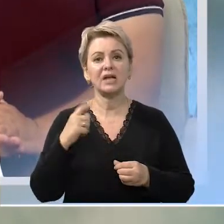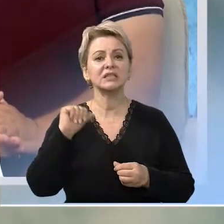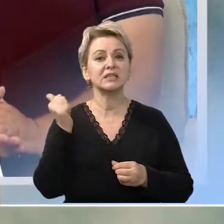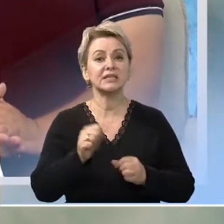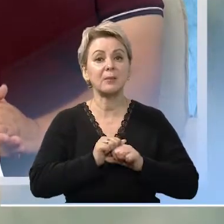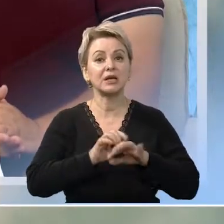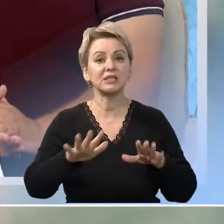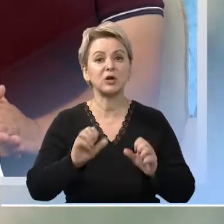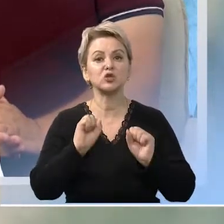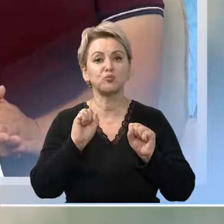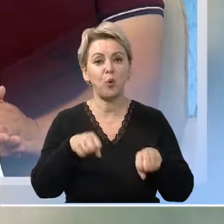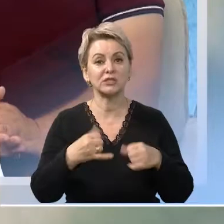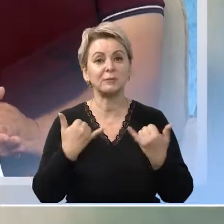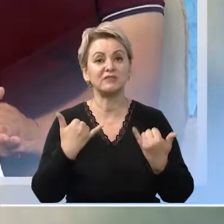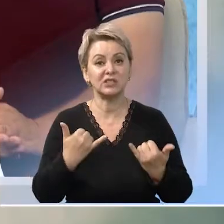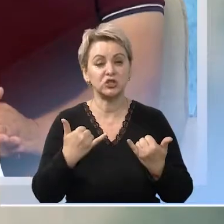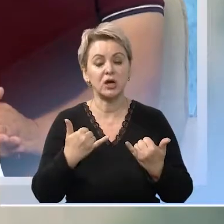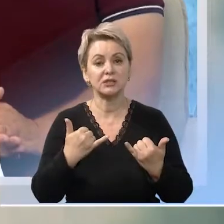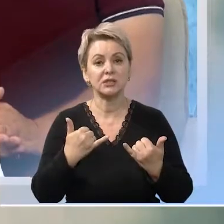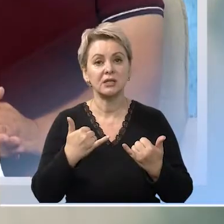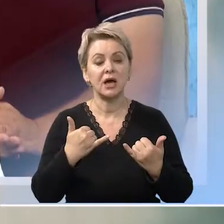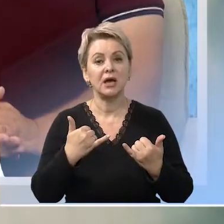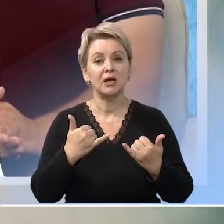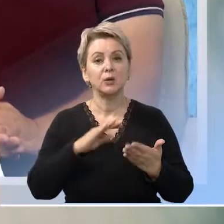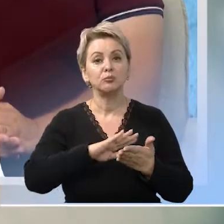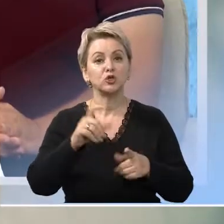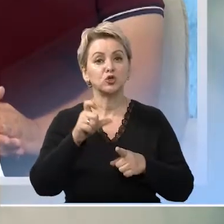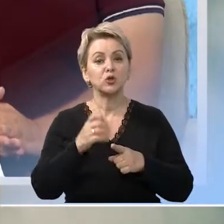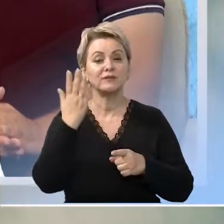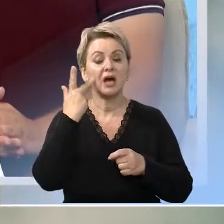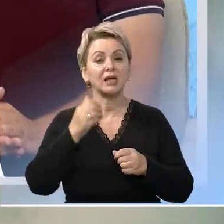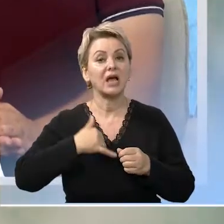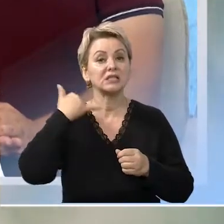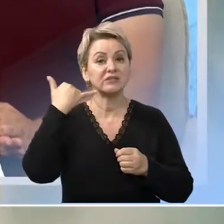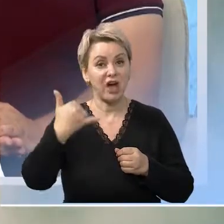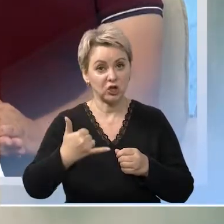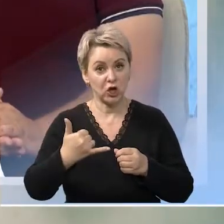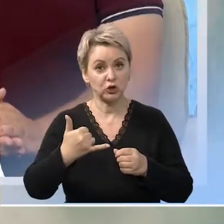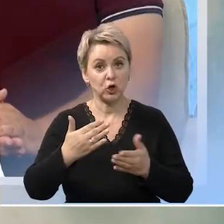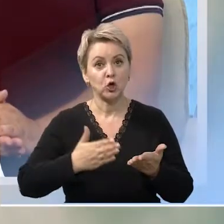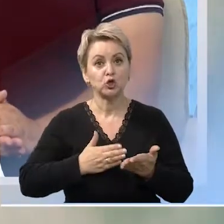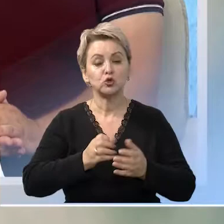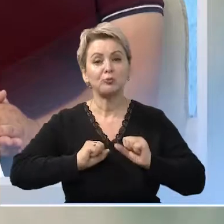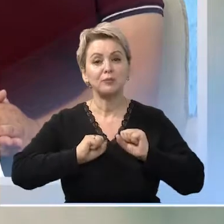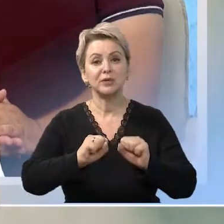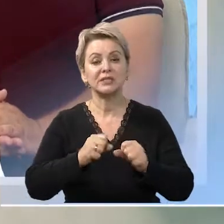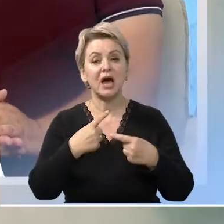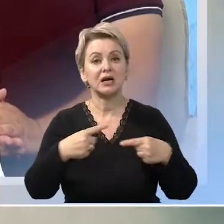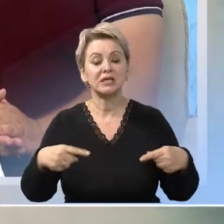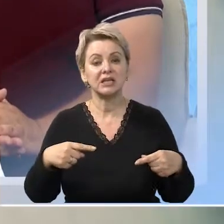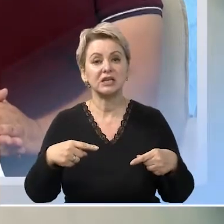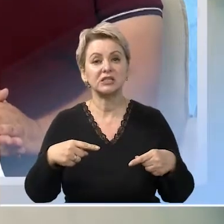Ну, один из самых распространенных способов сейчас это, безусловно, когда звонят службы